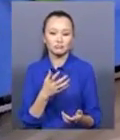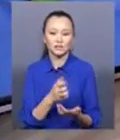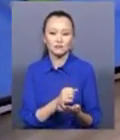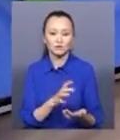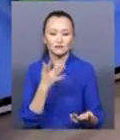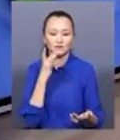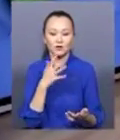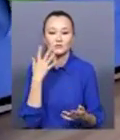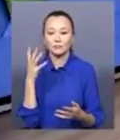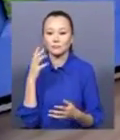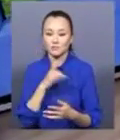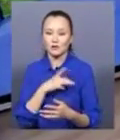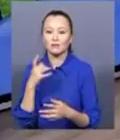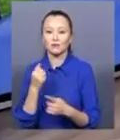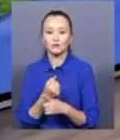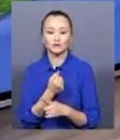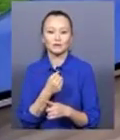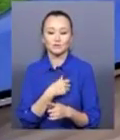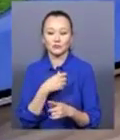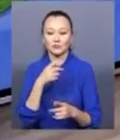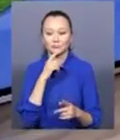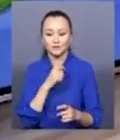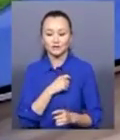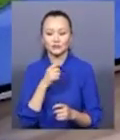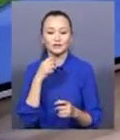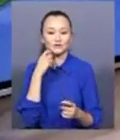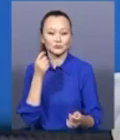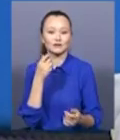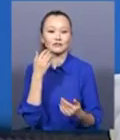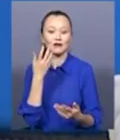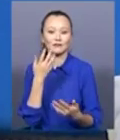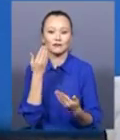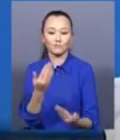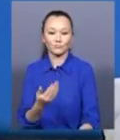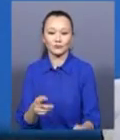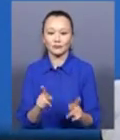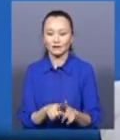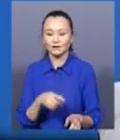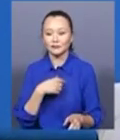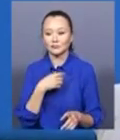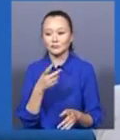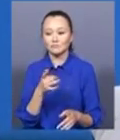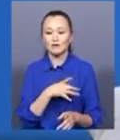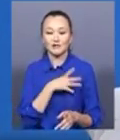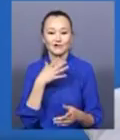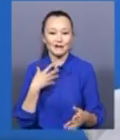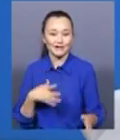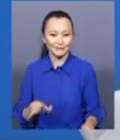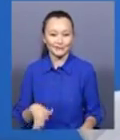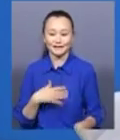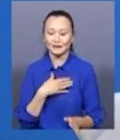Когда побеждает белый, тогда меня поздравляют с днем рождения такие люди, как вы. Но я рад, что сегодня с вами белый ангел. Белый.